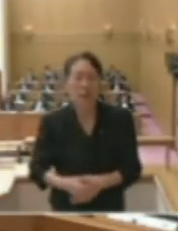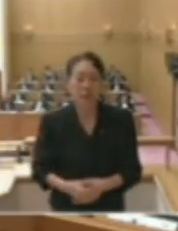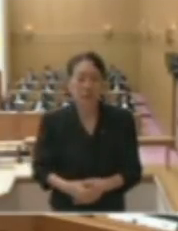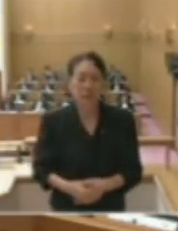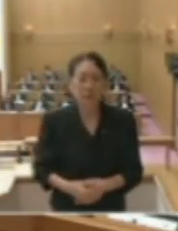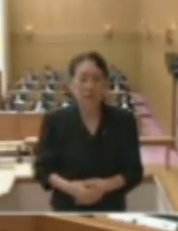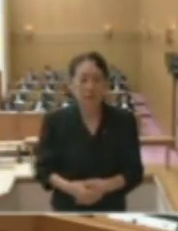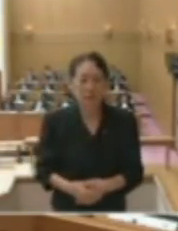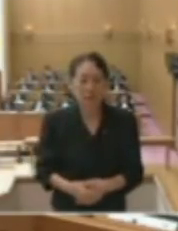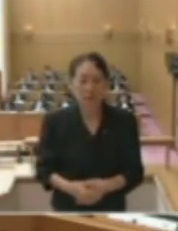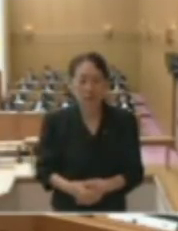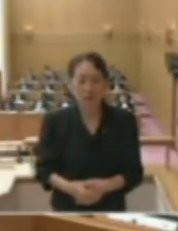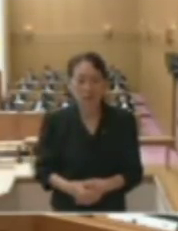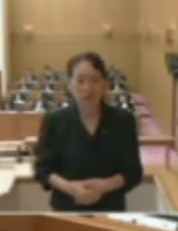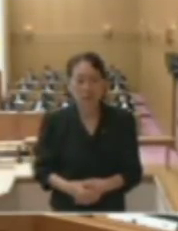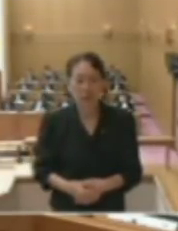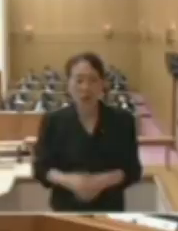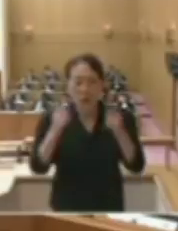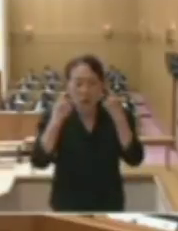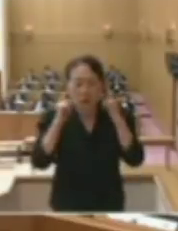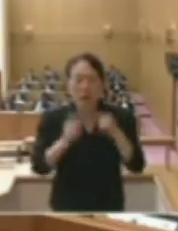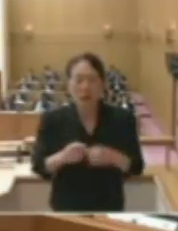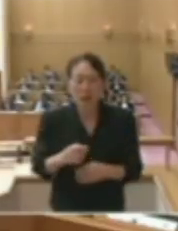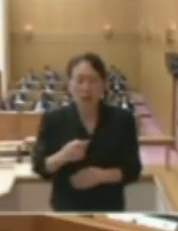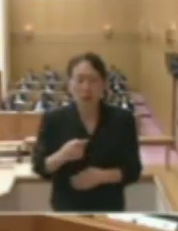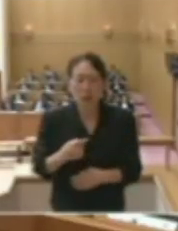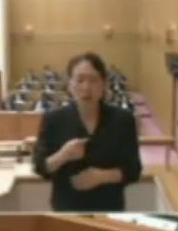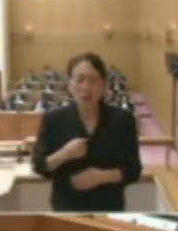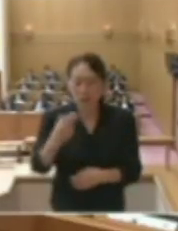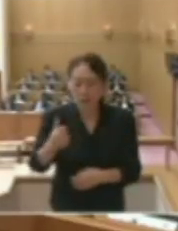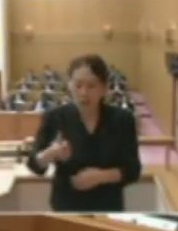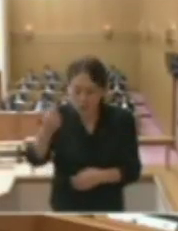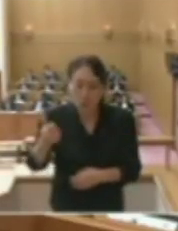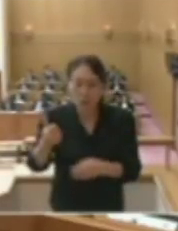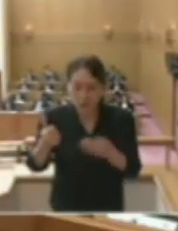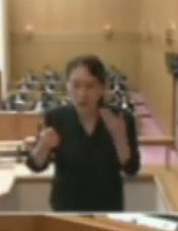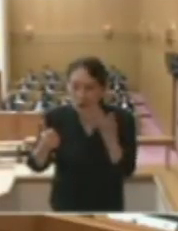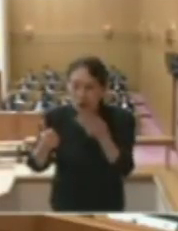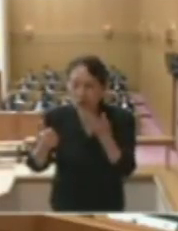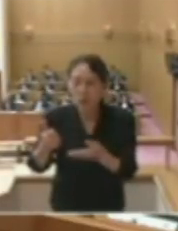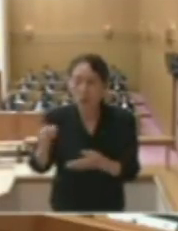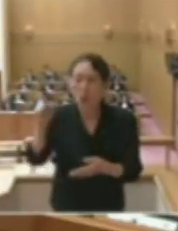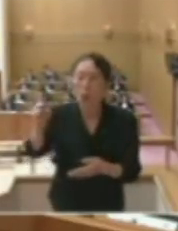犬だよ、うるさい、わしは市長に質問してない、あんたに質問してない、バカ野郎。